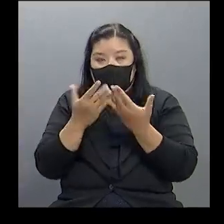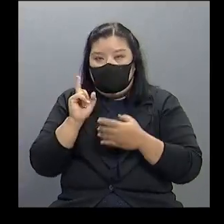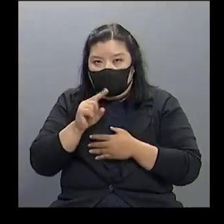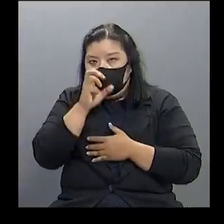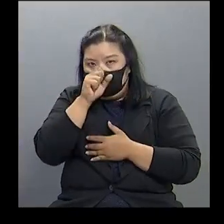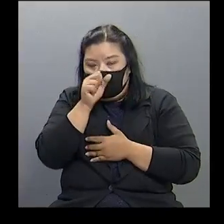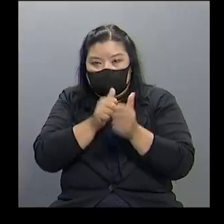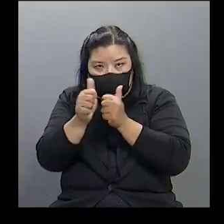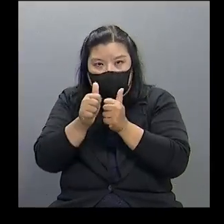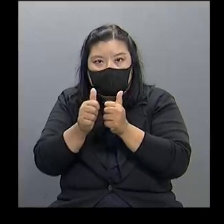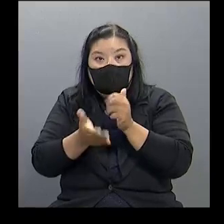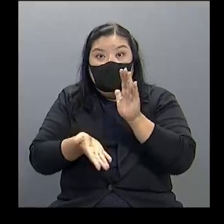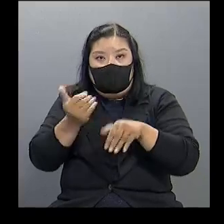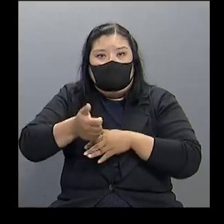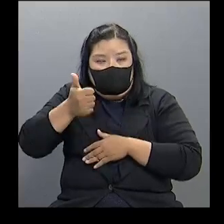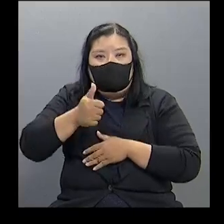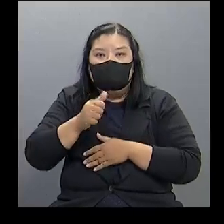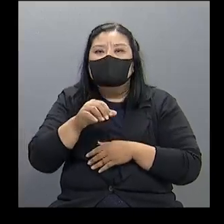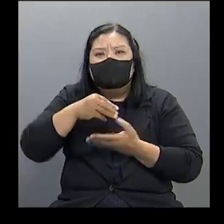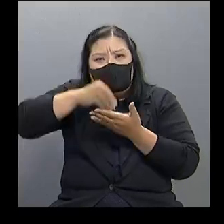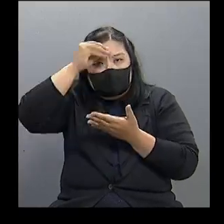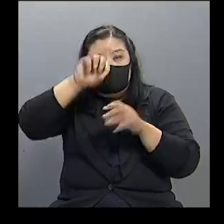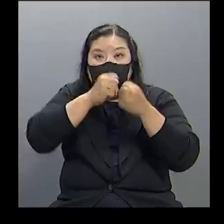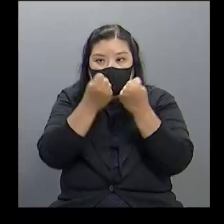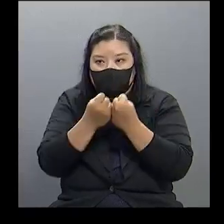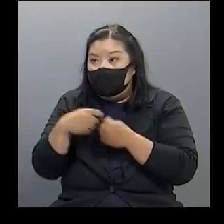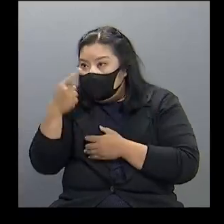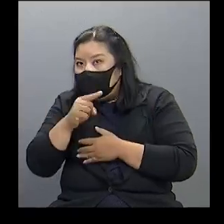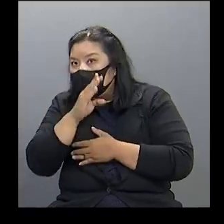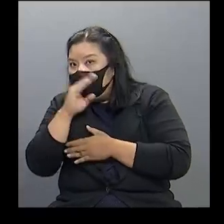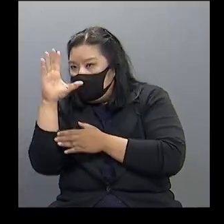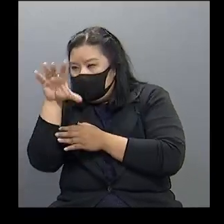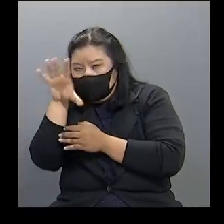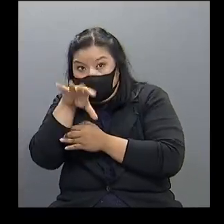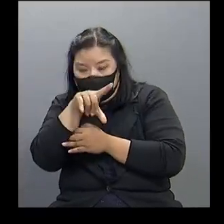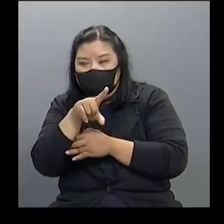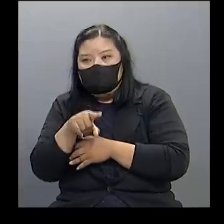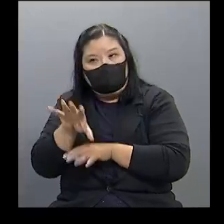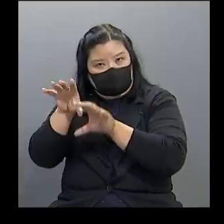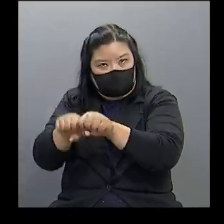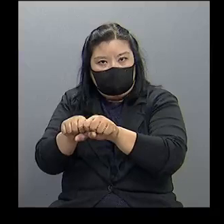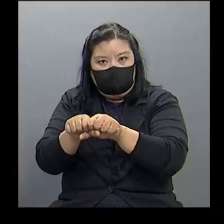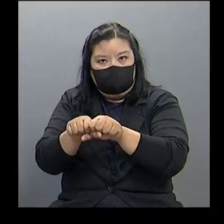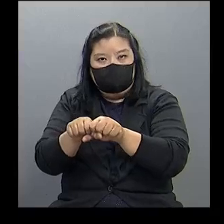คดีให้ถึงที่สุดกับบุคคลที่นำชื่อสมาคมนั้นไปแอบอ้างหาผลประโยชน์ครับ